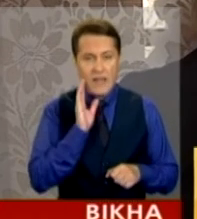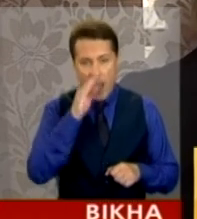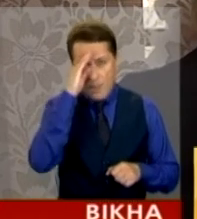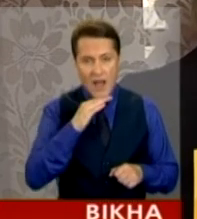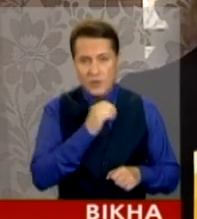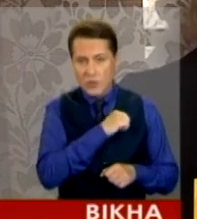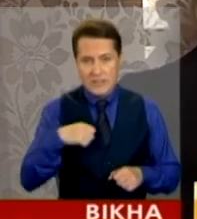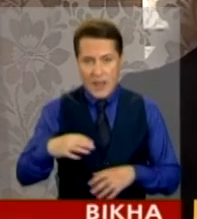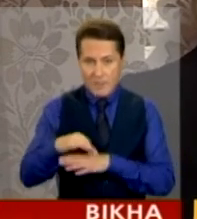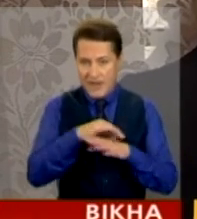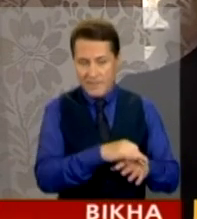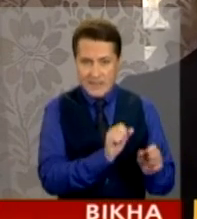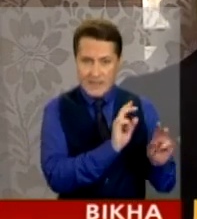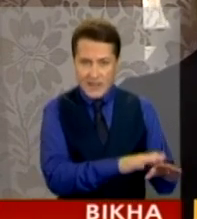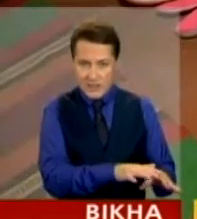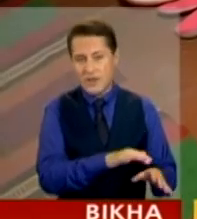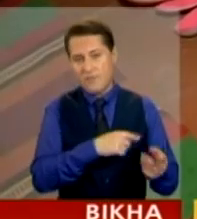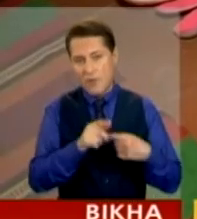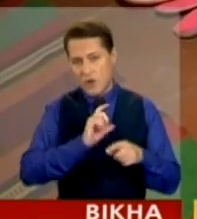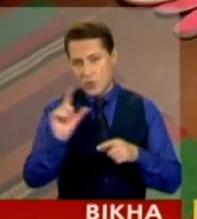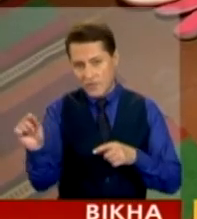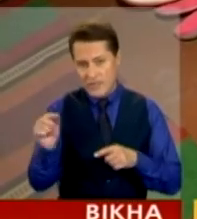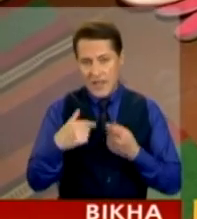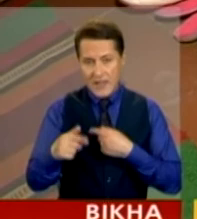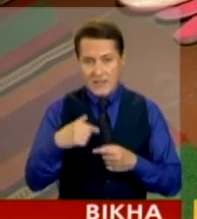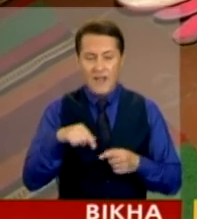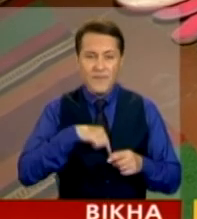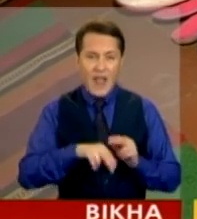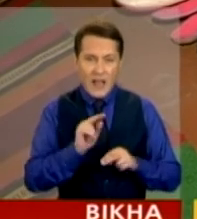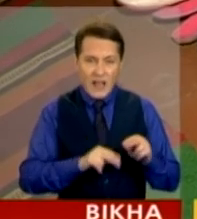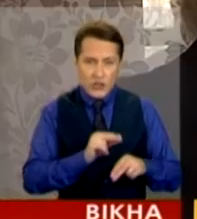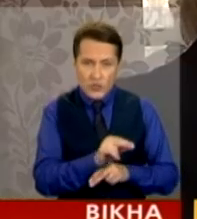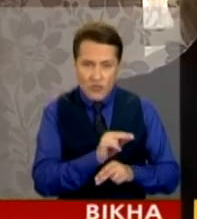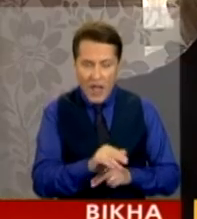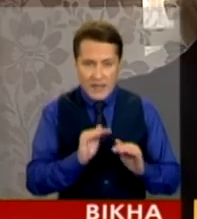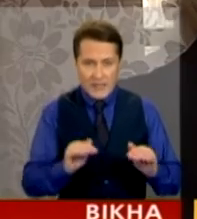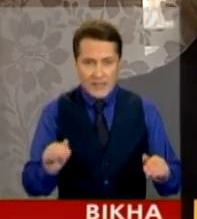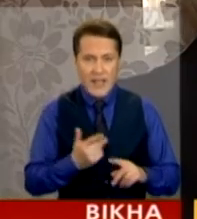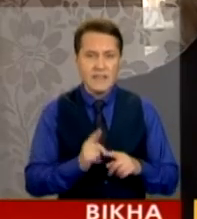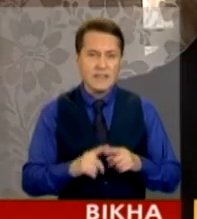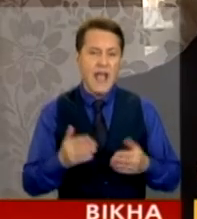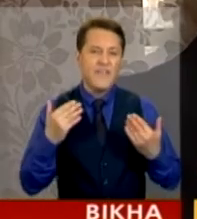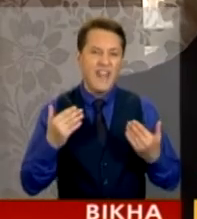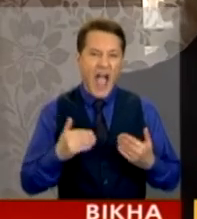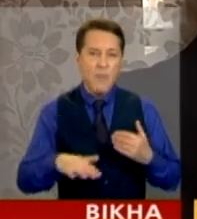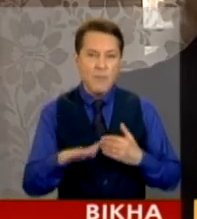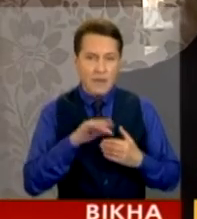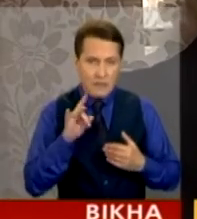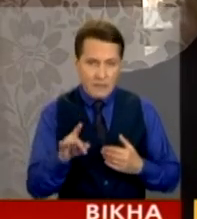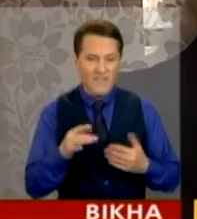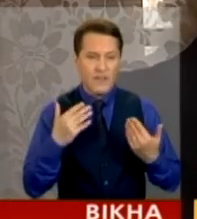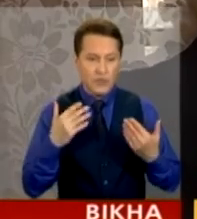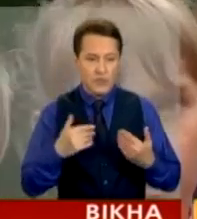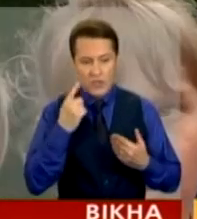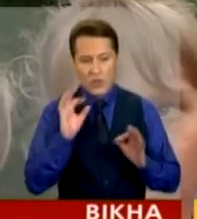залишив їх і повернувся назад. Вони її так налаштували, що це є табір відпочити, і вони